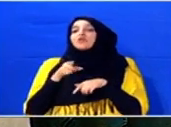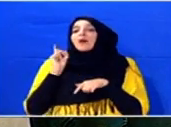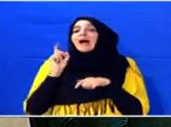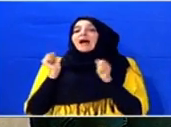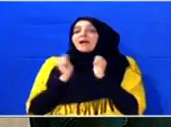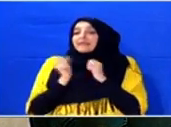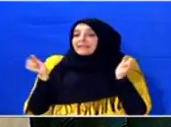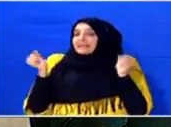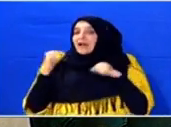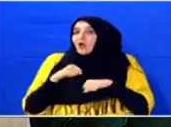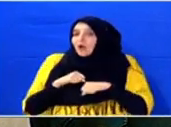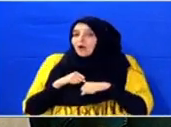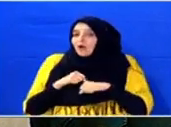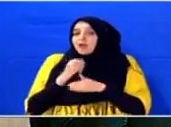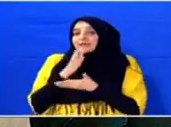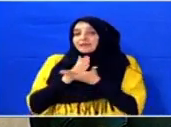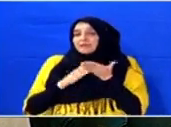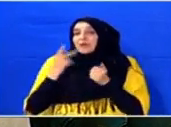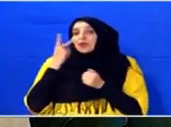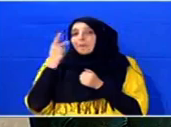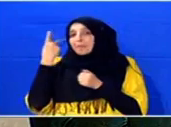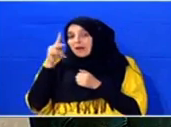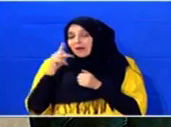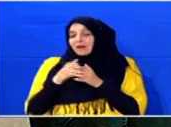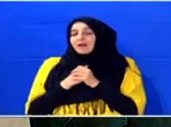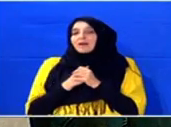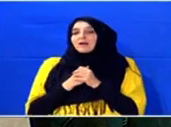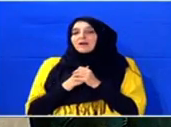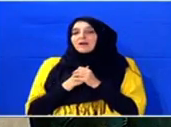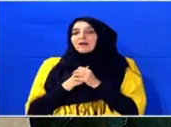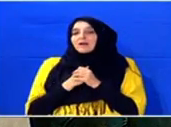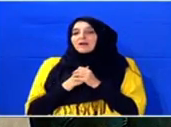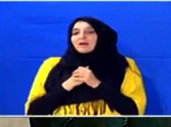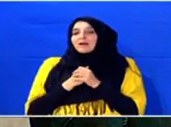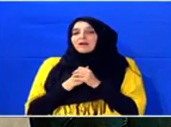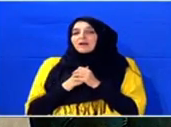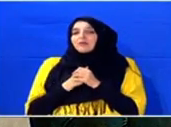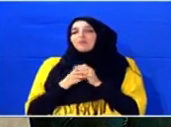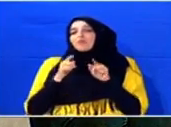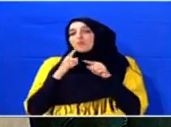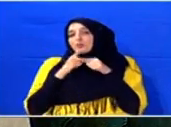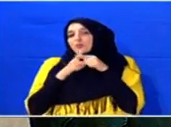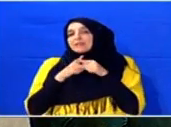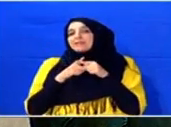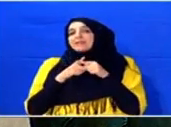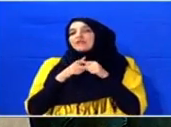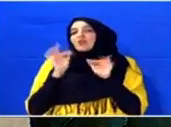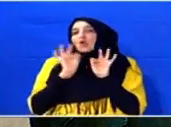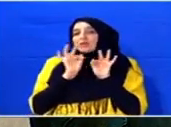بشر تقسم على الاب نتاعك اللي هو الابن بالنسبه للجد والبنت اليوم